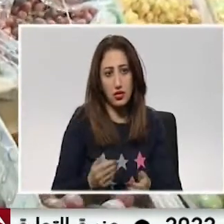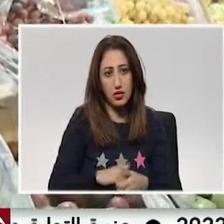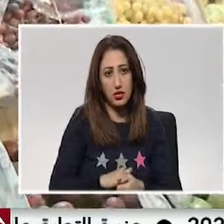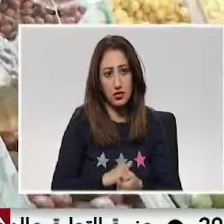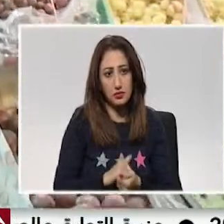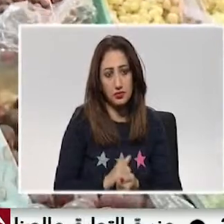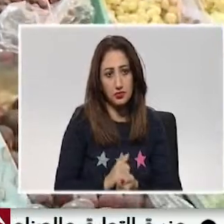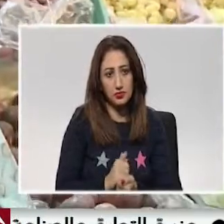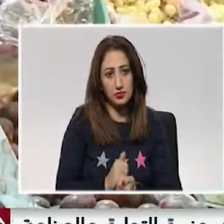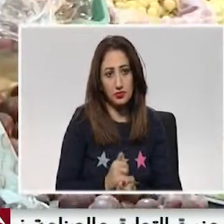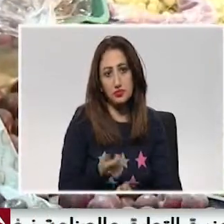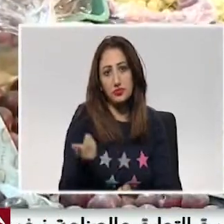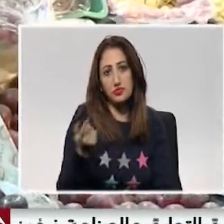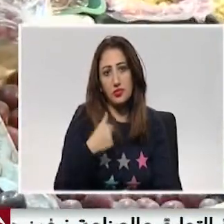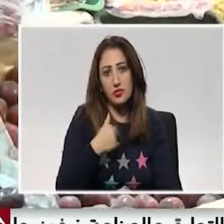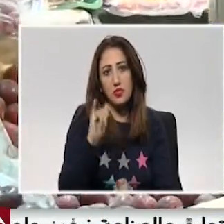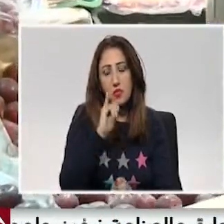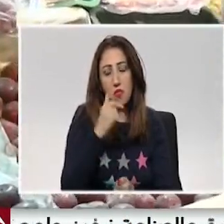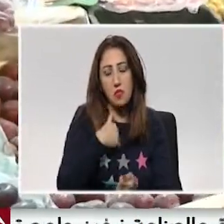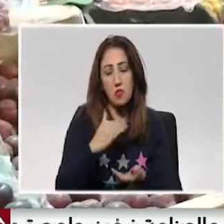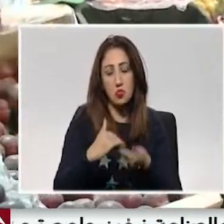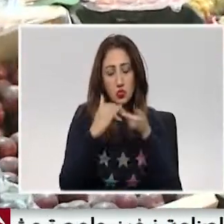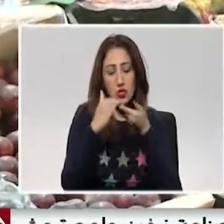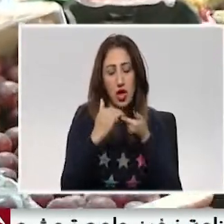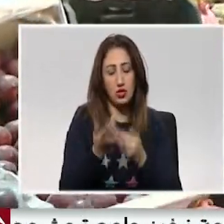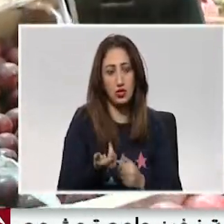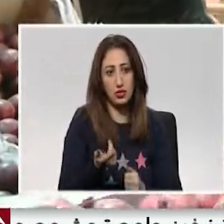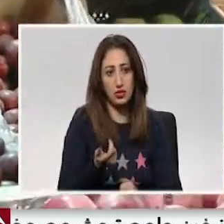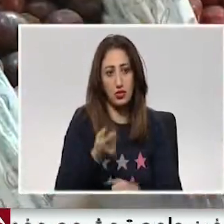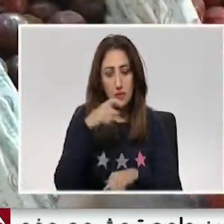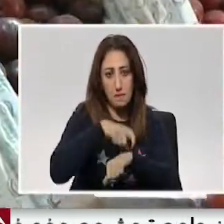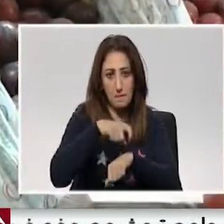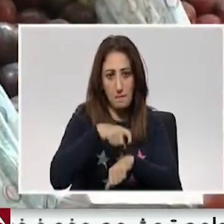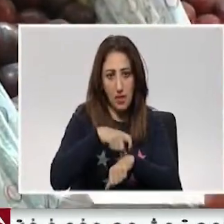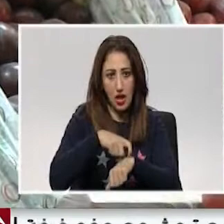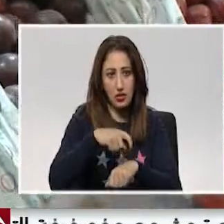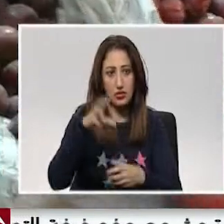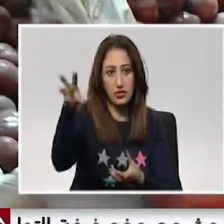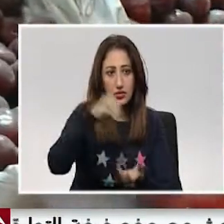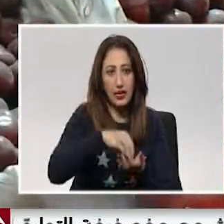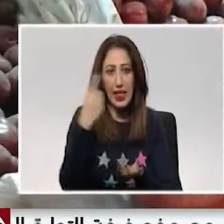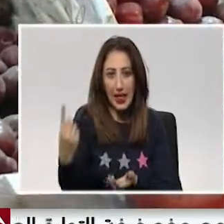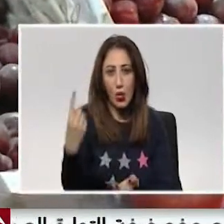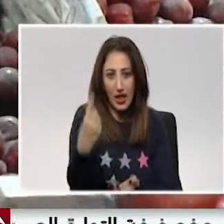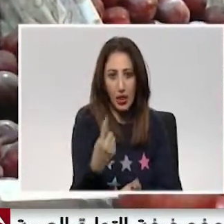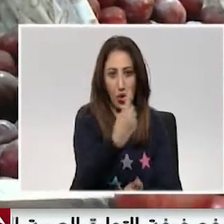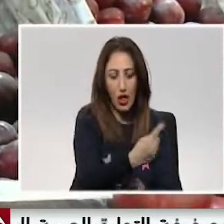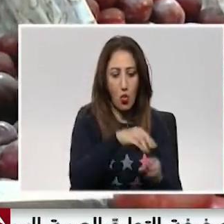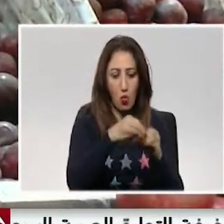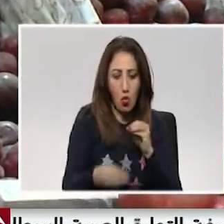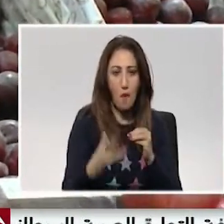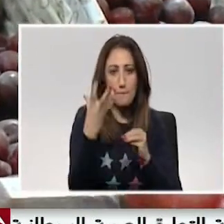قد جهده، يعني هي على قد ظروفي. جيت انا مثلا ممكن يجيني مريض السرطان اديله من كل نوع فاكهه كيلو، موز،